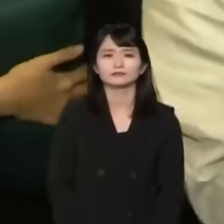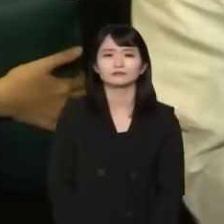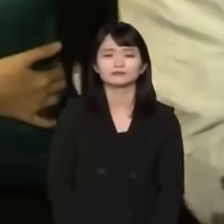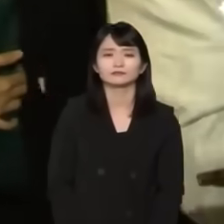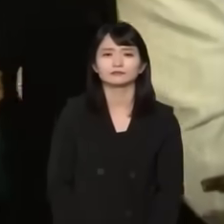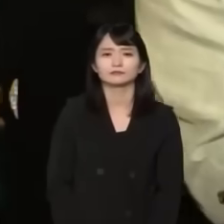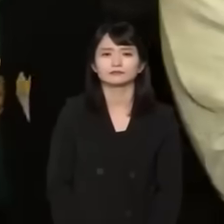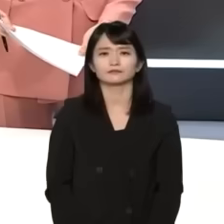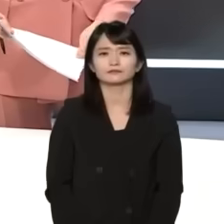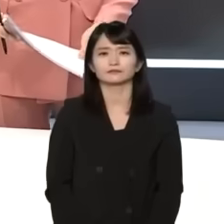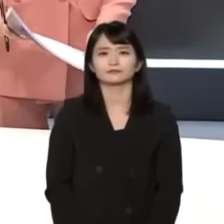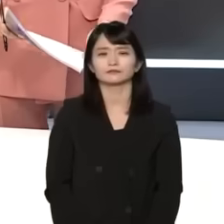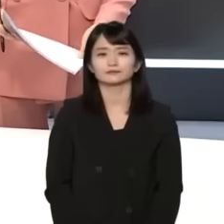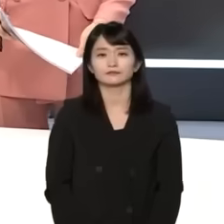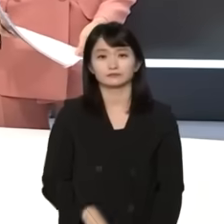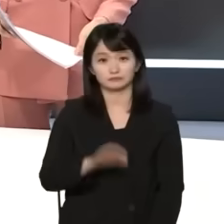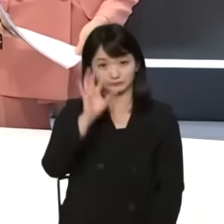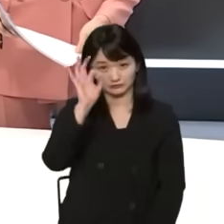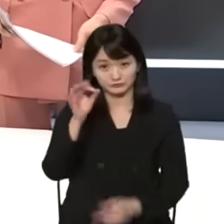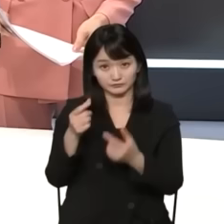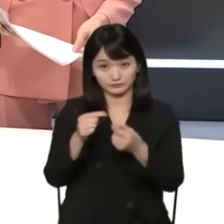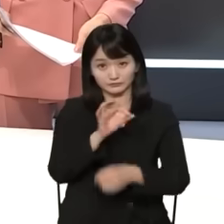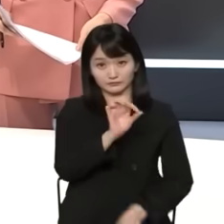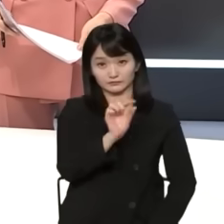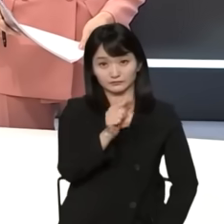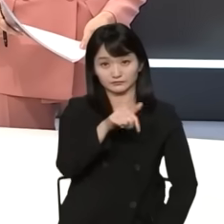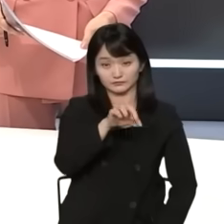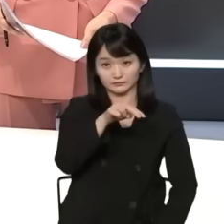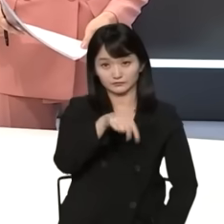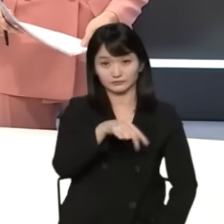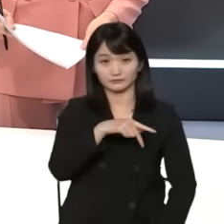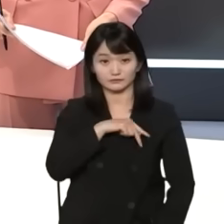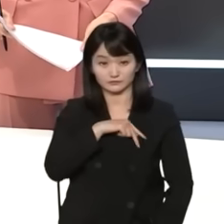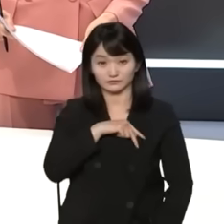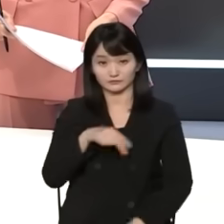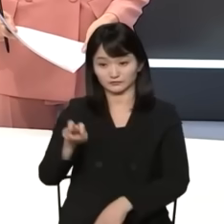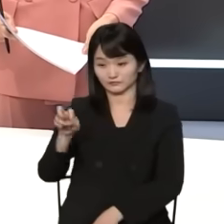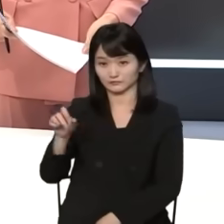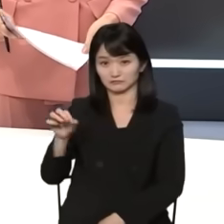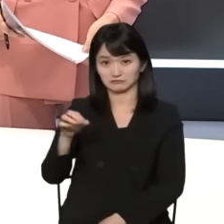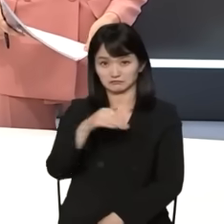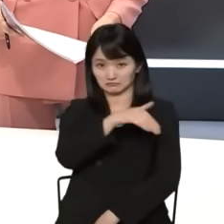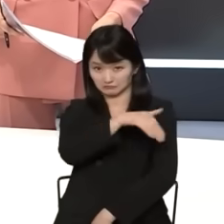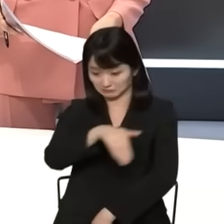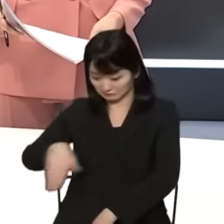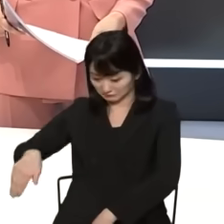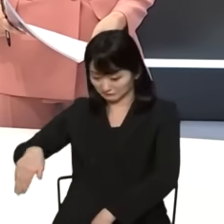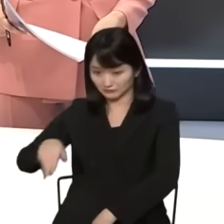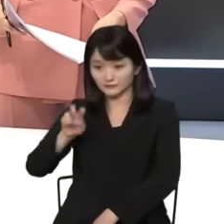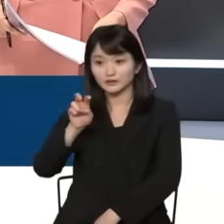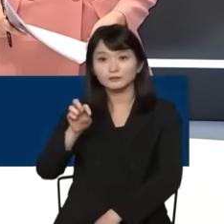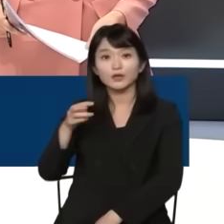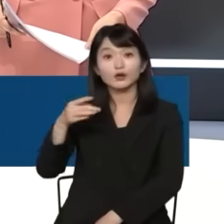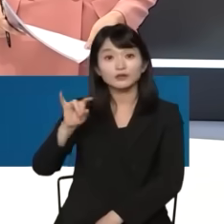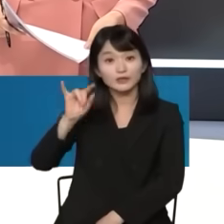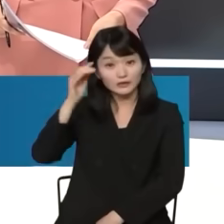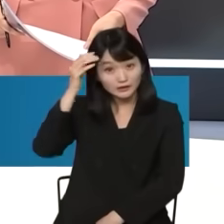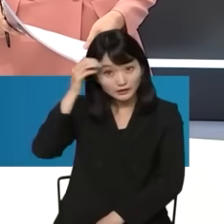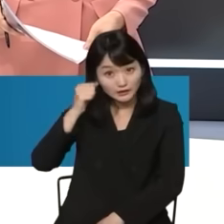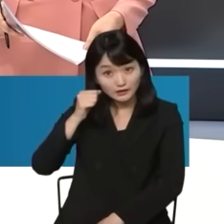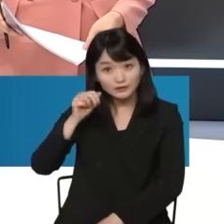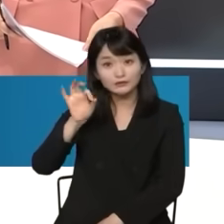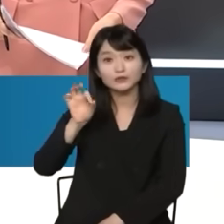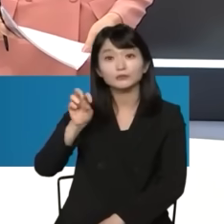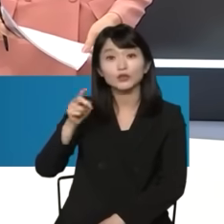임예은입니다. 네, 보신 것처럼 안철수 의원은 그동안 명태균 씨와 선을 그어왔습니다. 명태는 기억해도